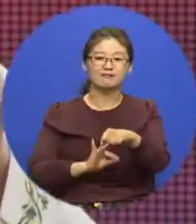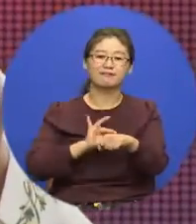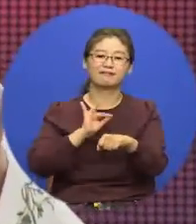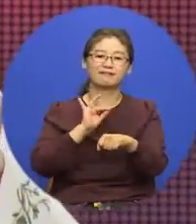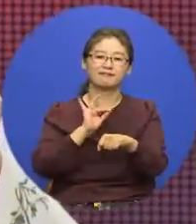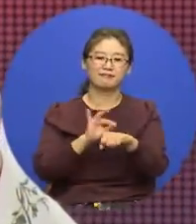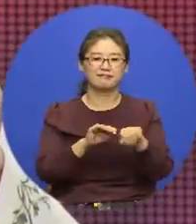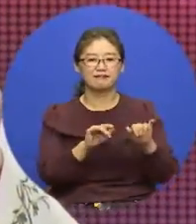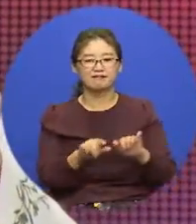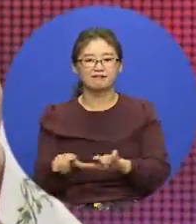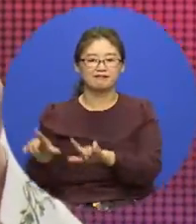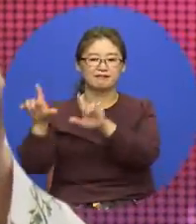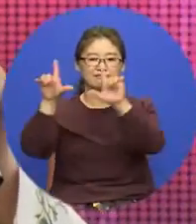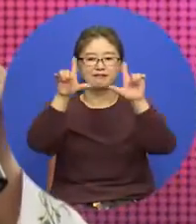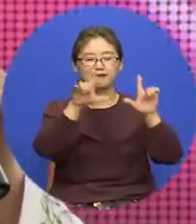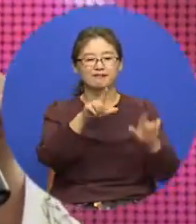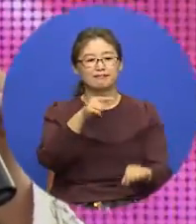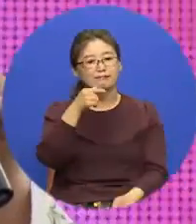백년도 못 살